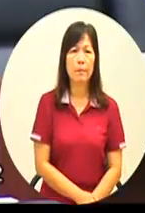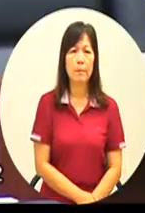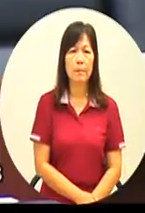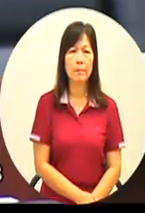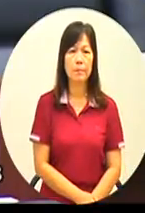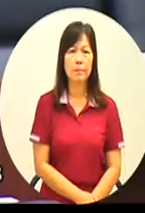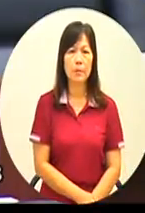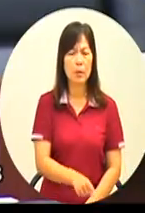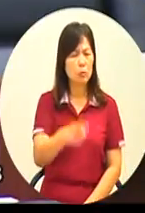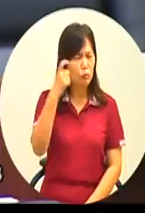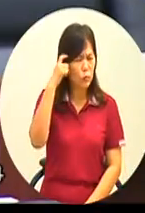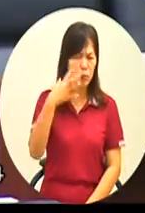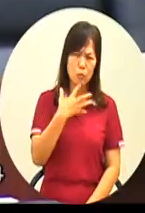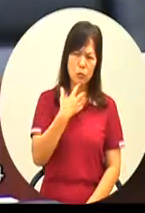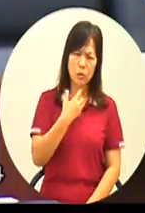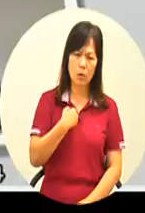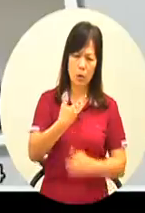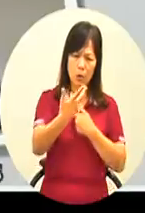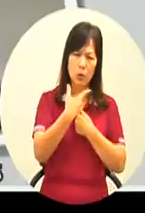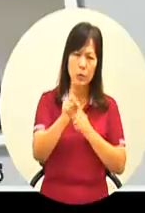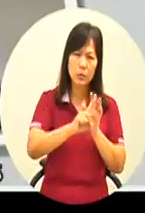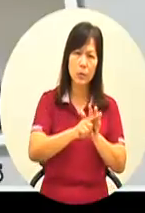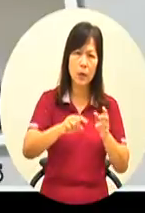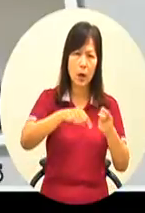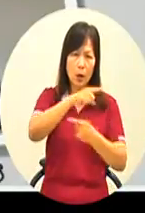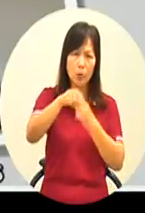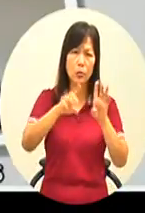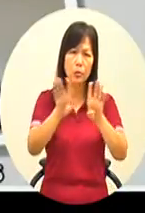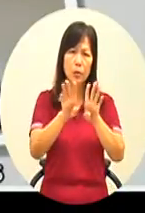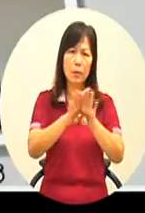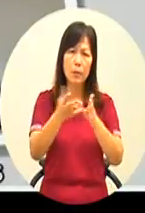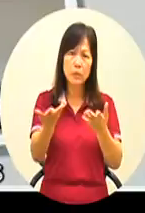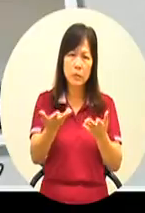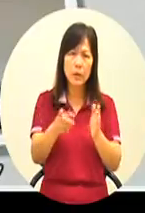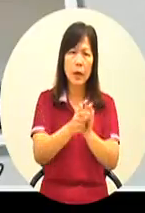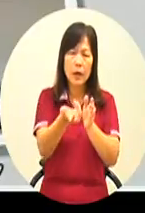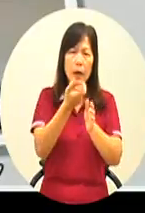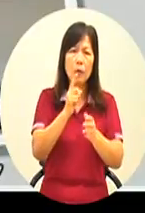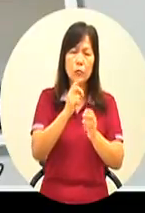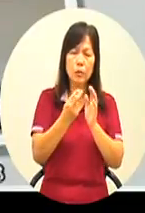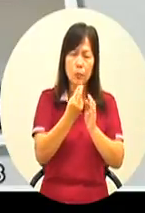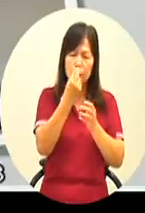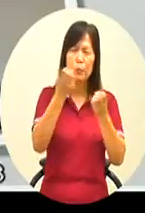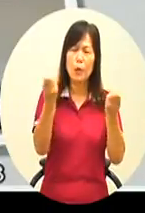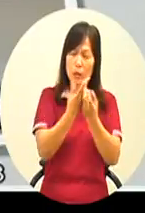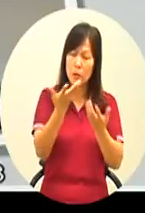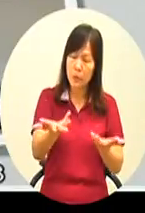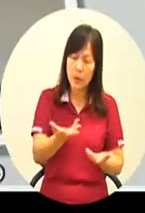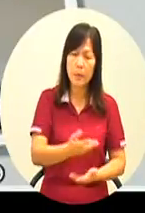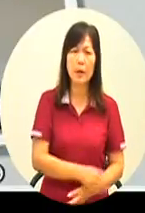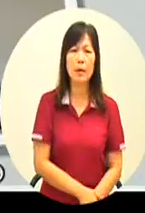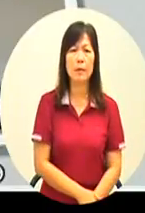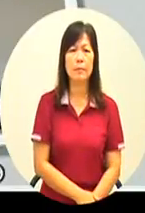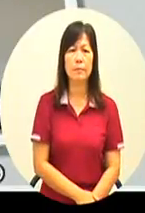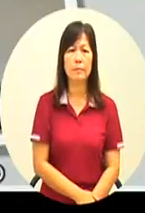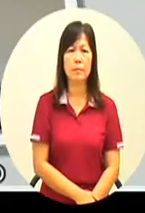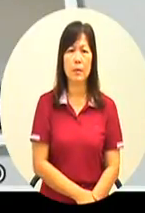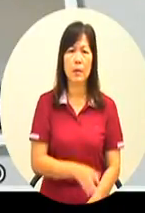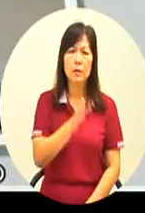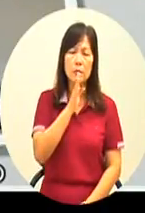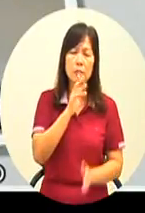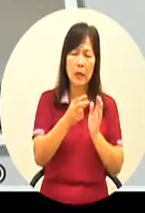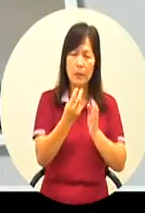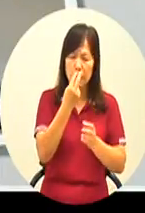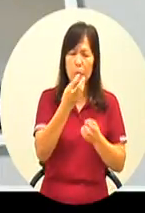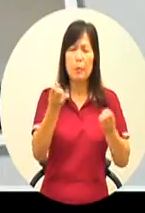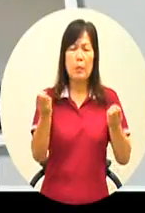哦，你一定觉得很奇怪，我怎么要问你旋转门啊？刚刚不是在讲气爆吗？是不是？嗯，气爆